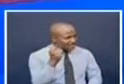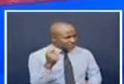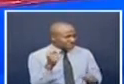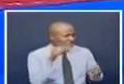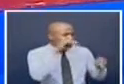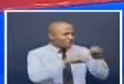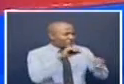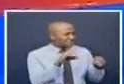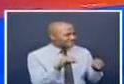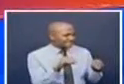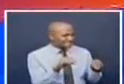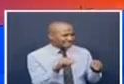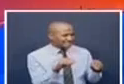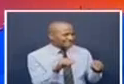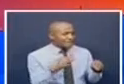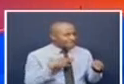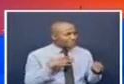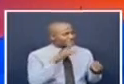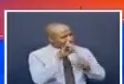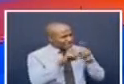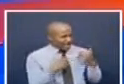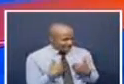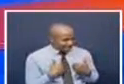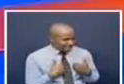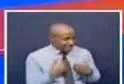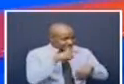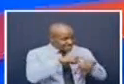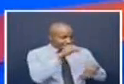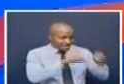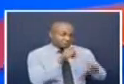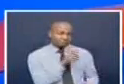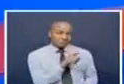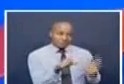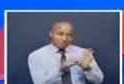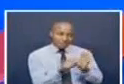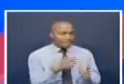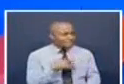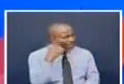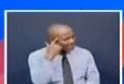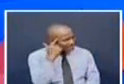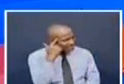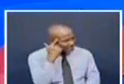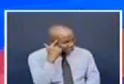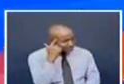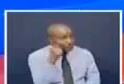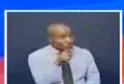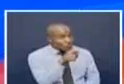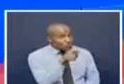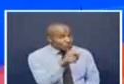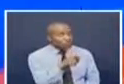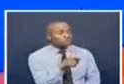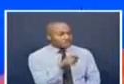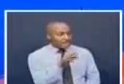kura kila mara uchaguzi mkuu unavyowadia. Na kuna fikra kwamba nyinyi kama